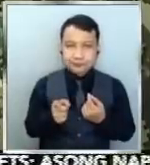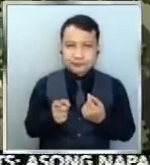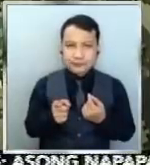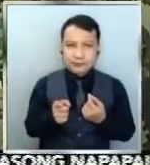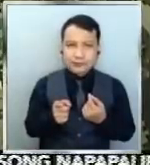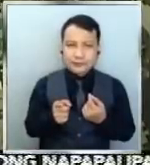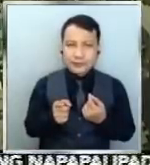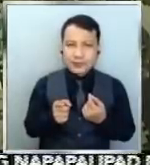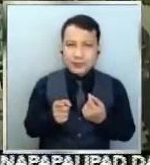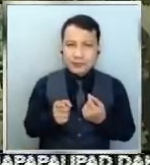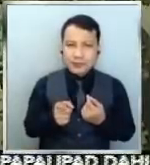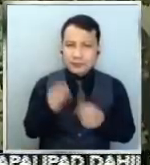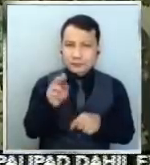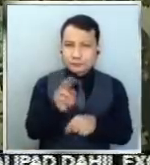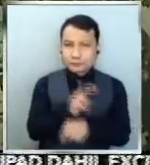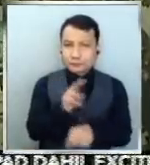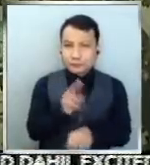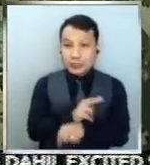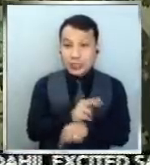gagamitin nila yung